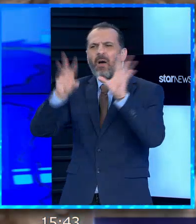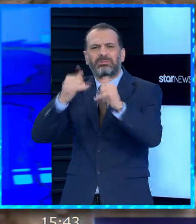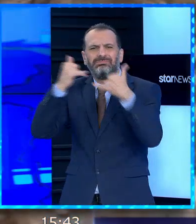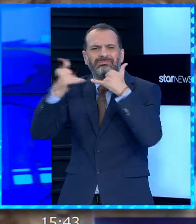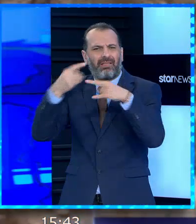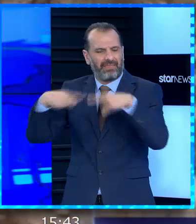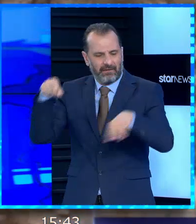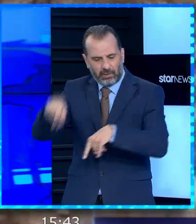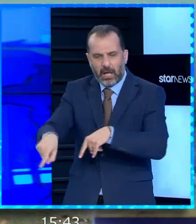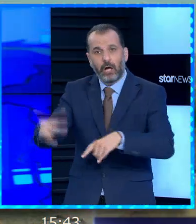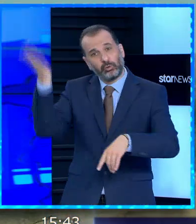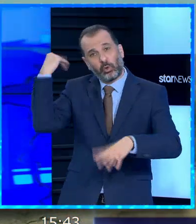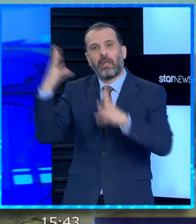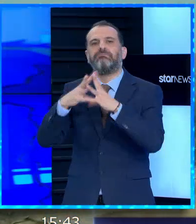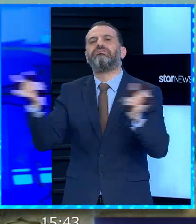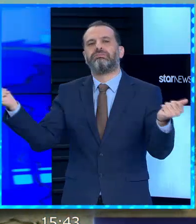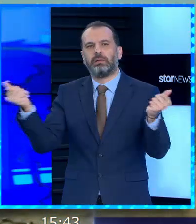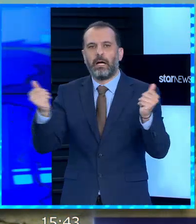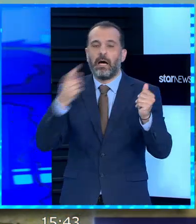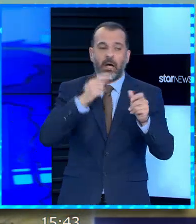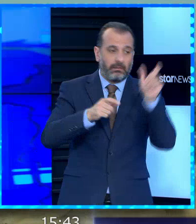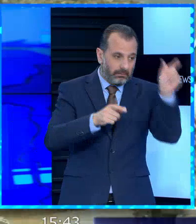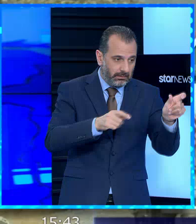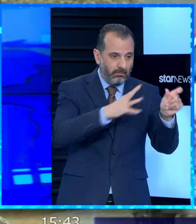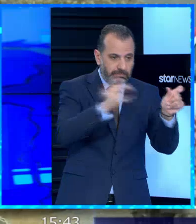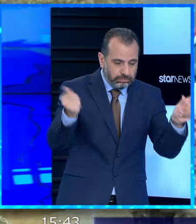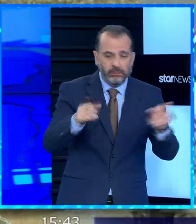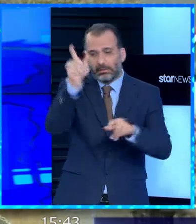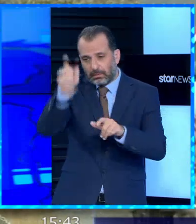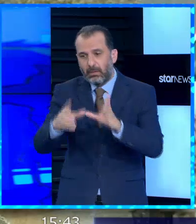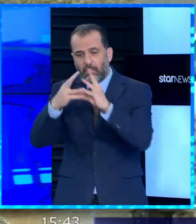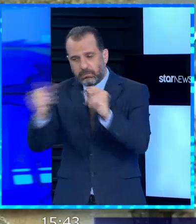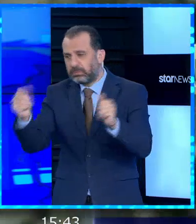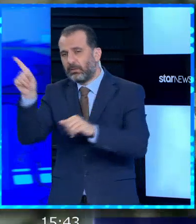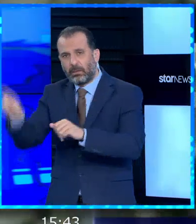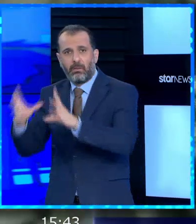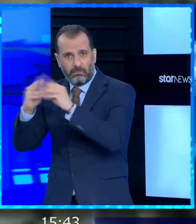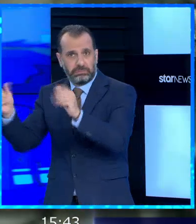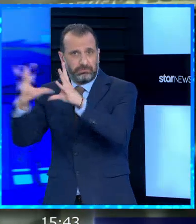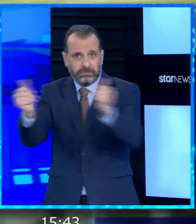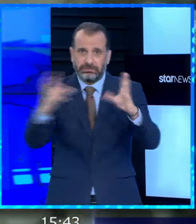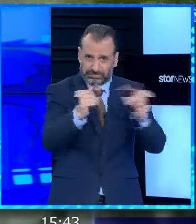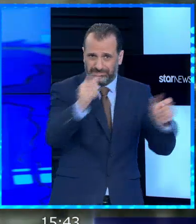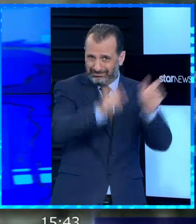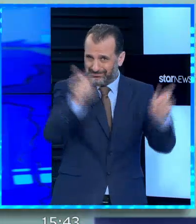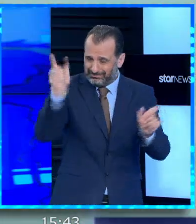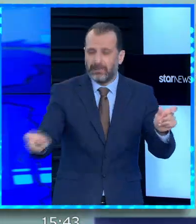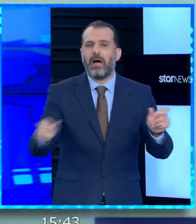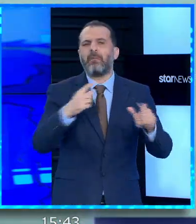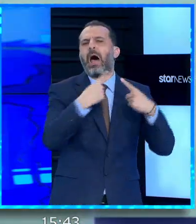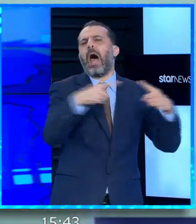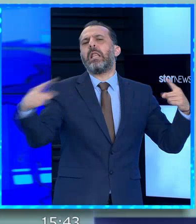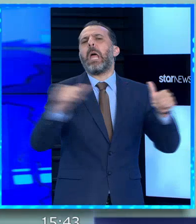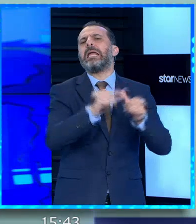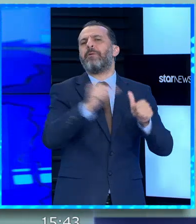καταθέσεις και οι δηλώσεις εξαφάνισης έγιναν χωριστά και σε διαφορετικές ημερομηνίες. Όμως οι αρχές αντιλήφθηκαν στην πορεία πως